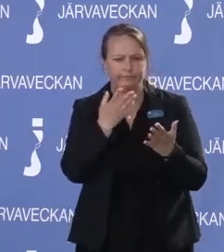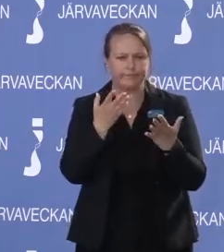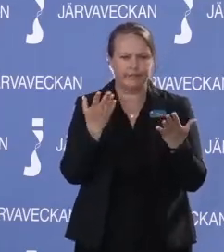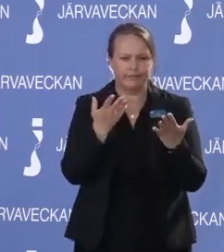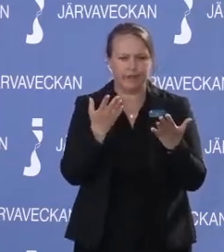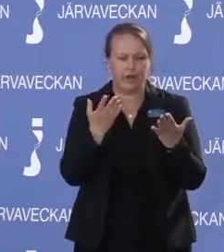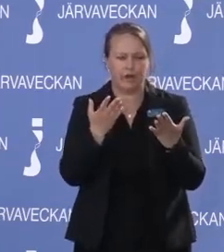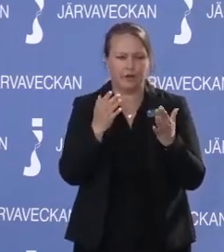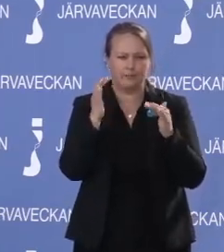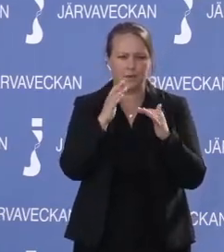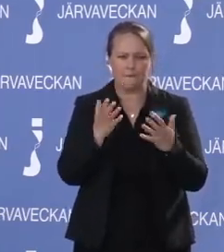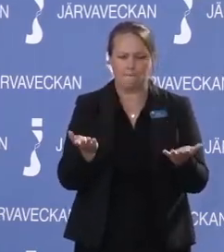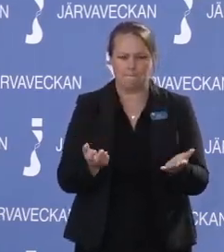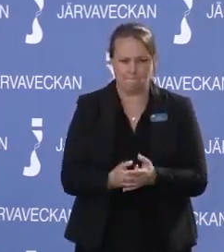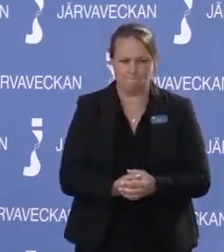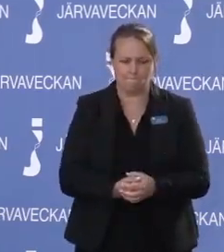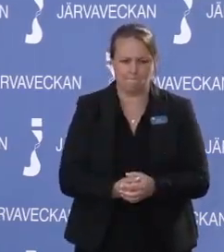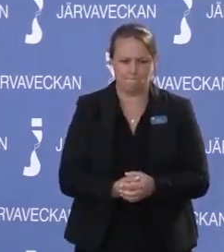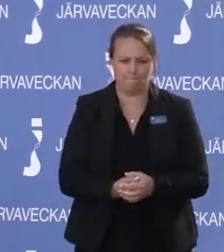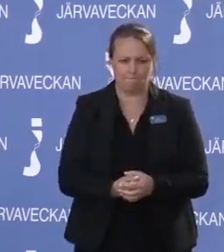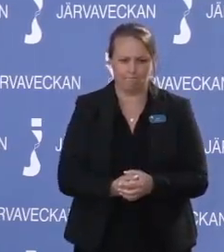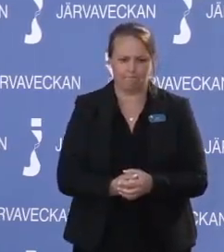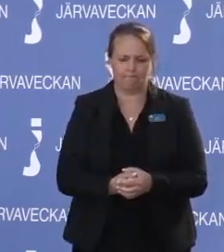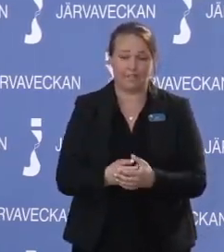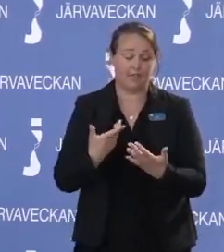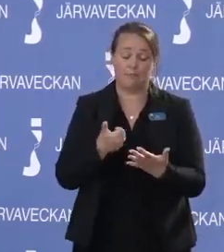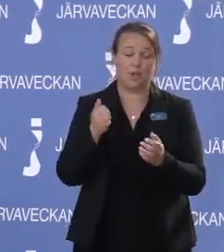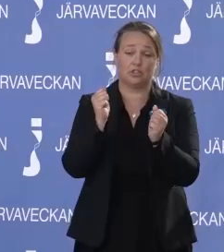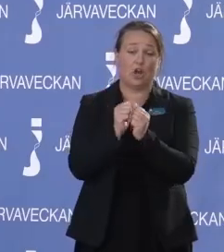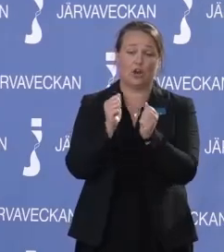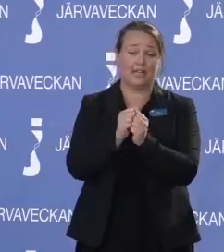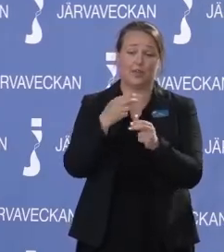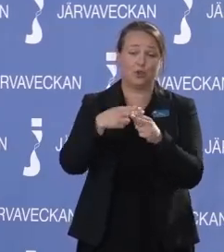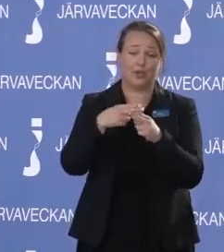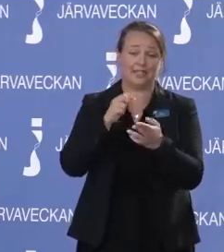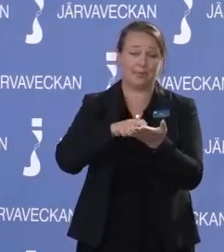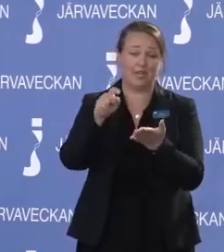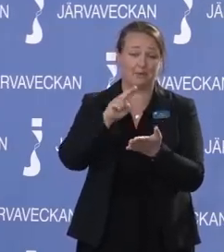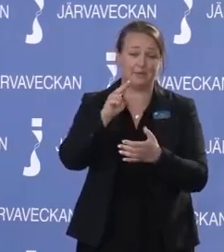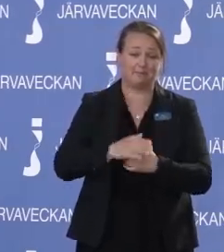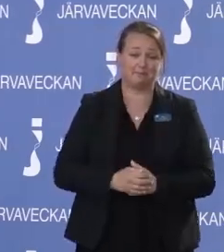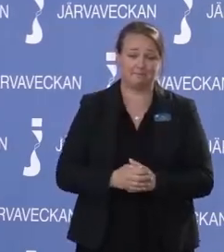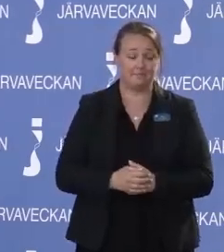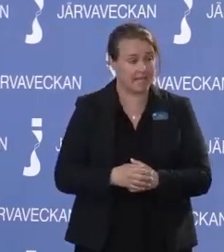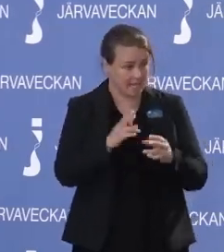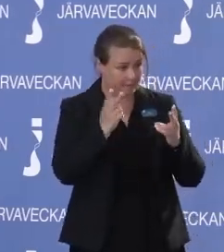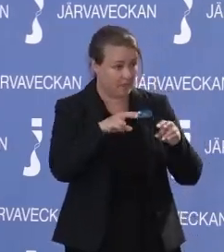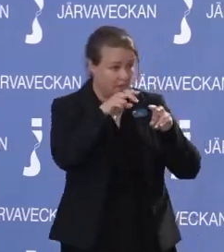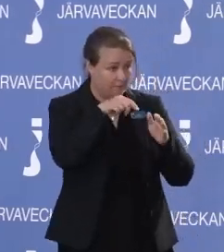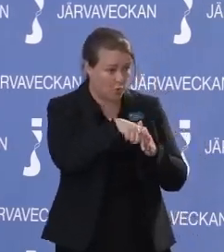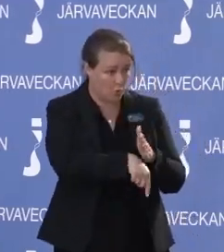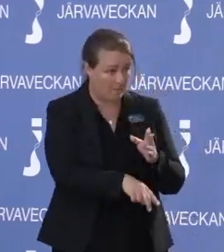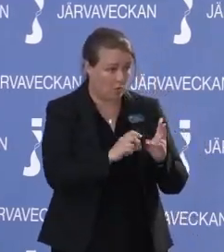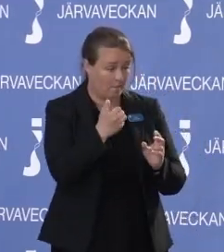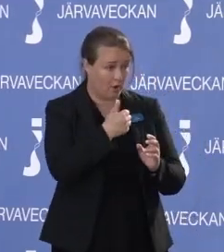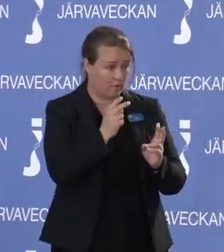berättelserna. Så att det är saklig nyhetsrapportering helt enkelt. Mm. Och fördjupande samtidigt då, där det behövs.